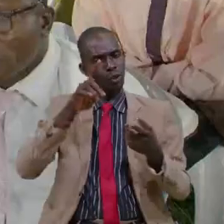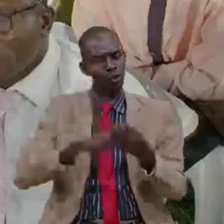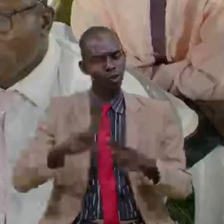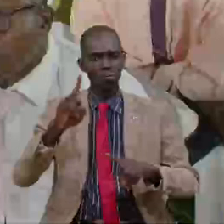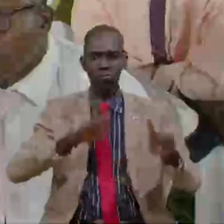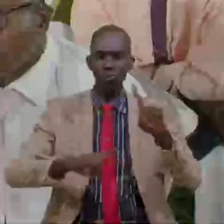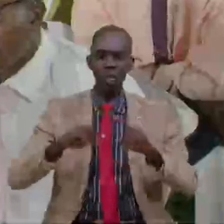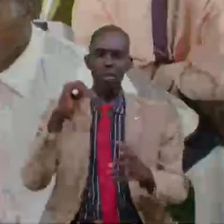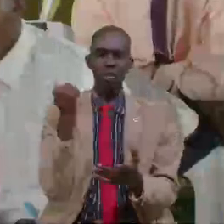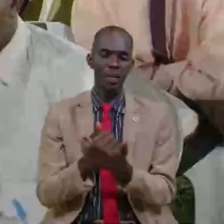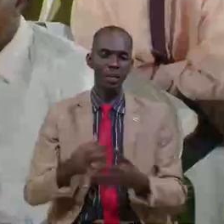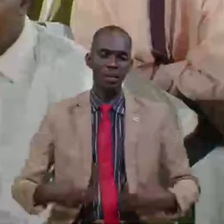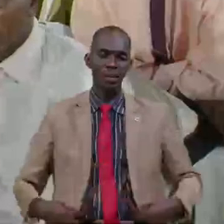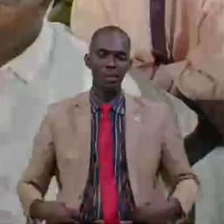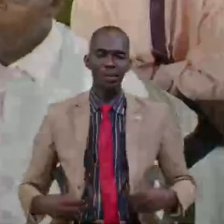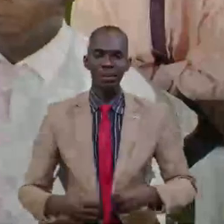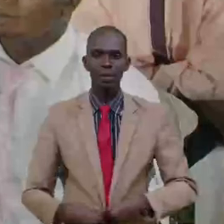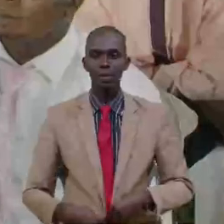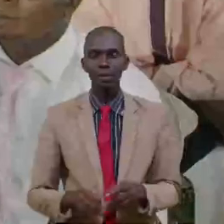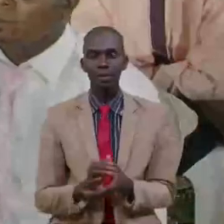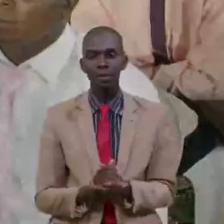dire Amen.